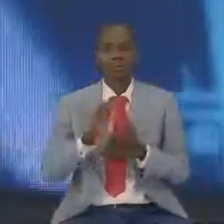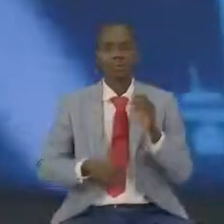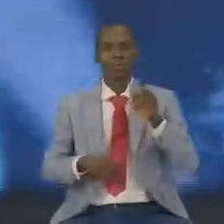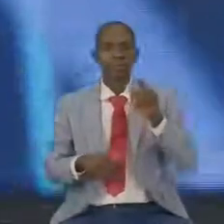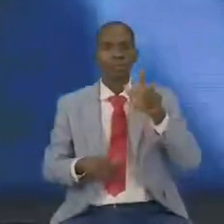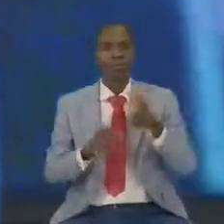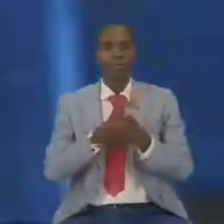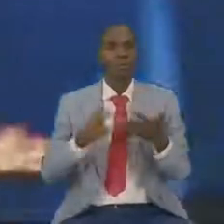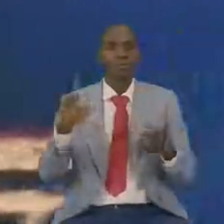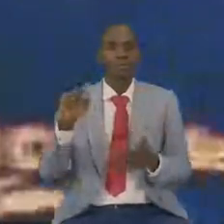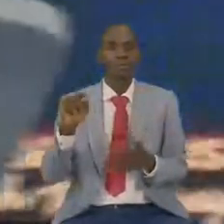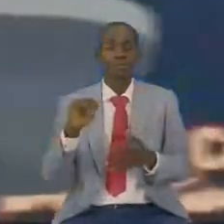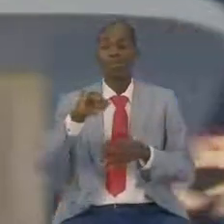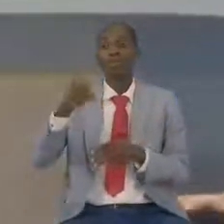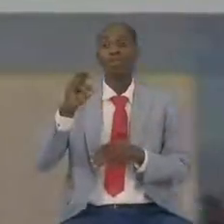20.